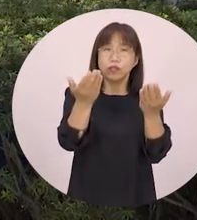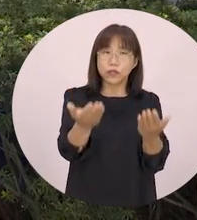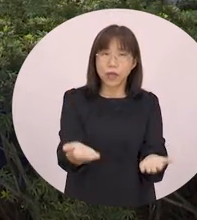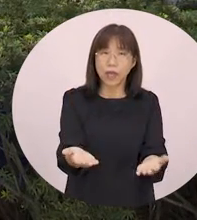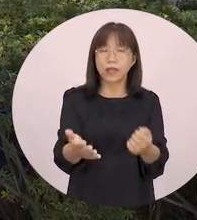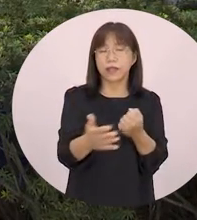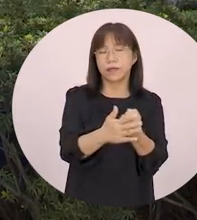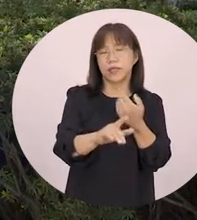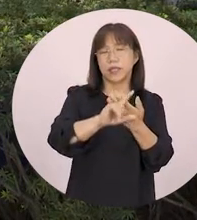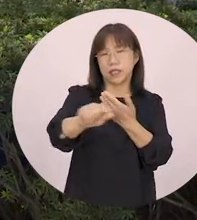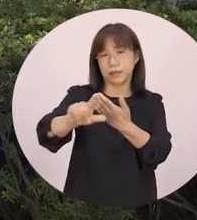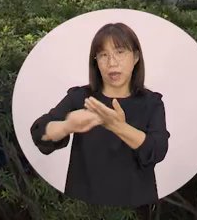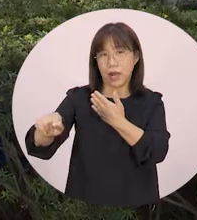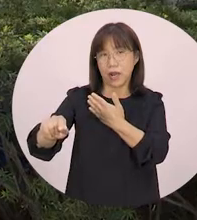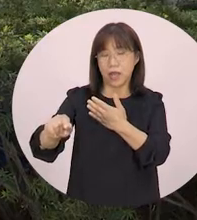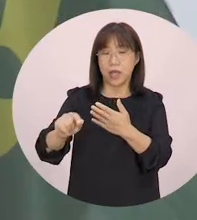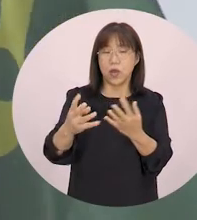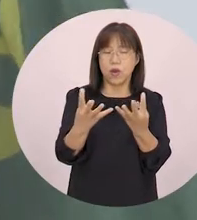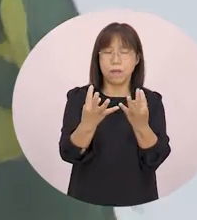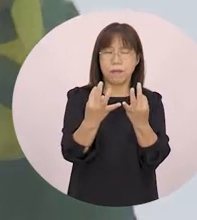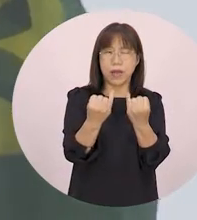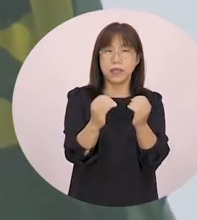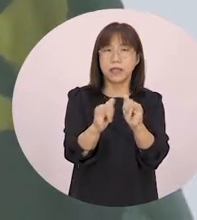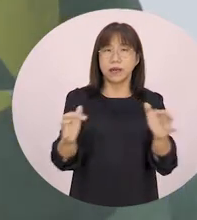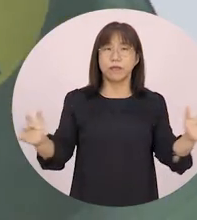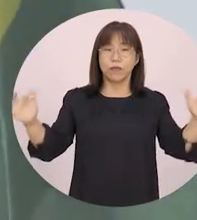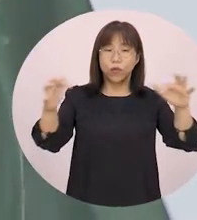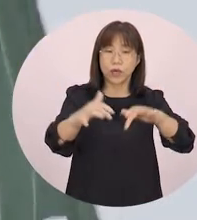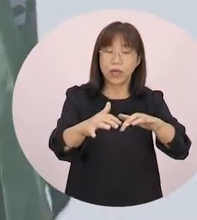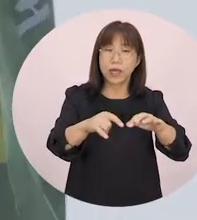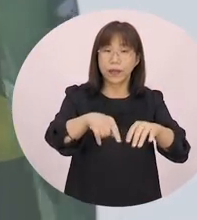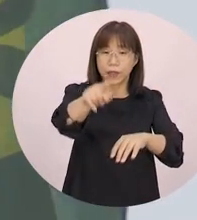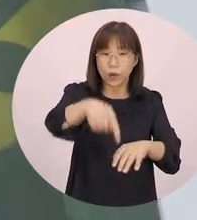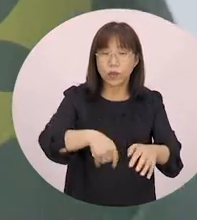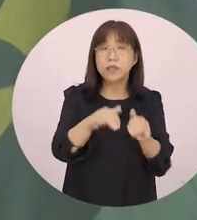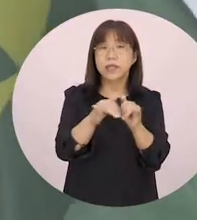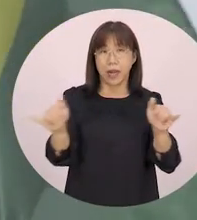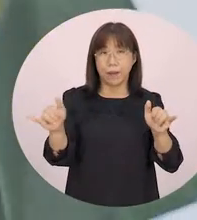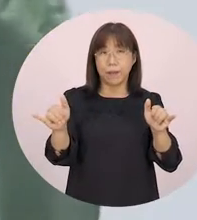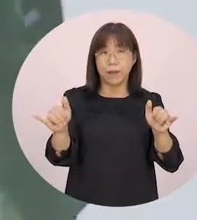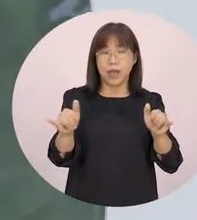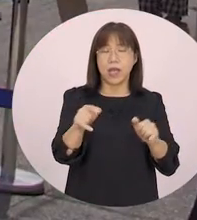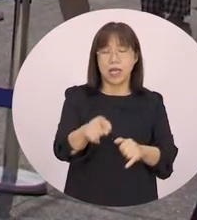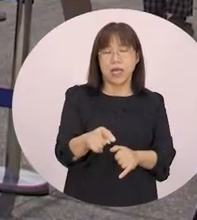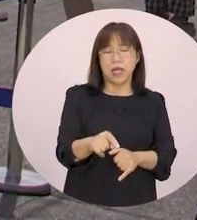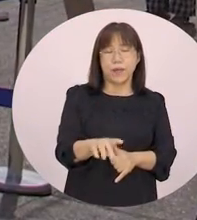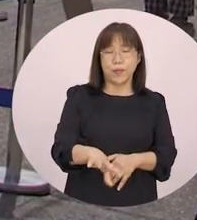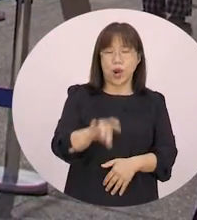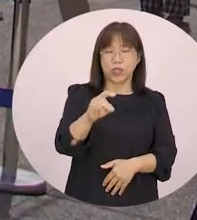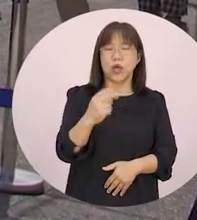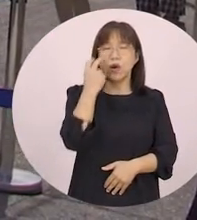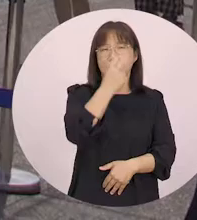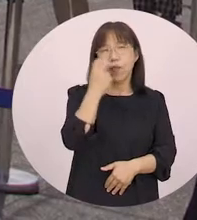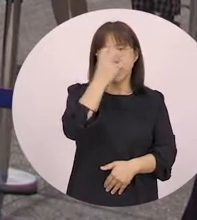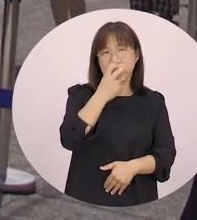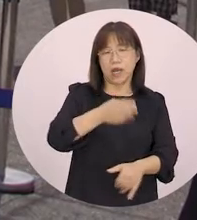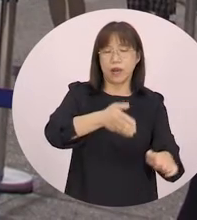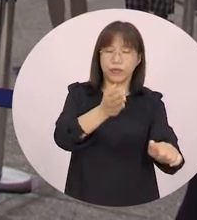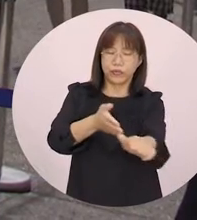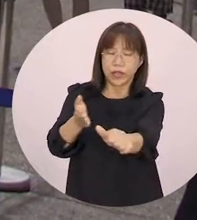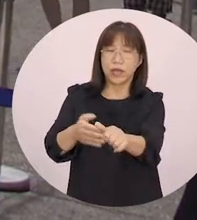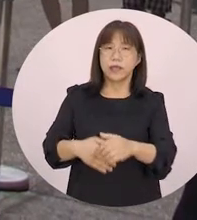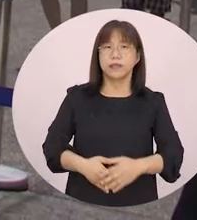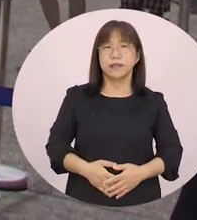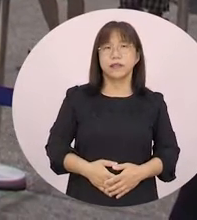강서구는 휴가철 타지역 방문 또는 인파가 몰리는 곳을 방문한 사람들에게 일상으로 복귀 전 코로나 검사를 받을